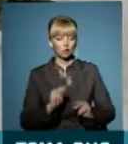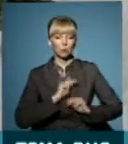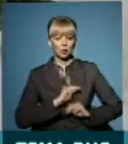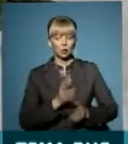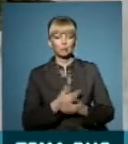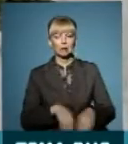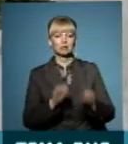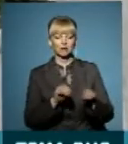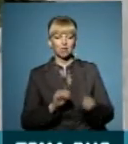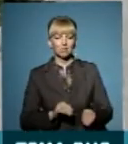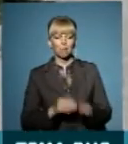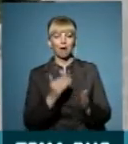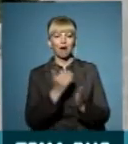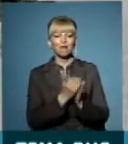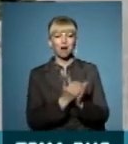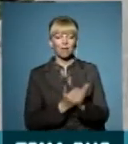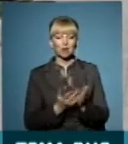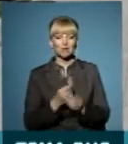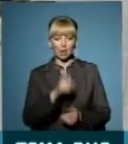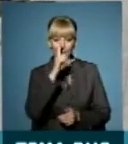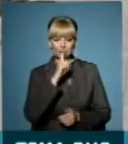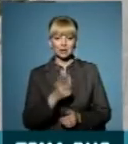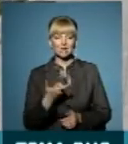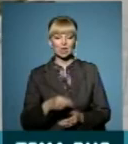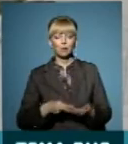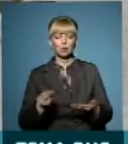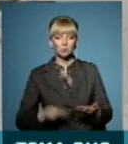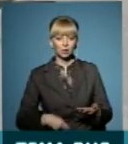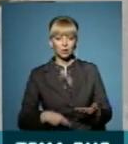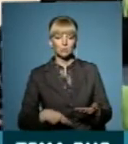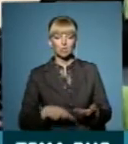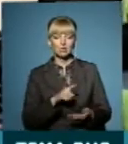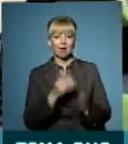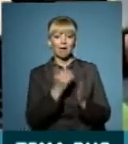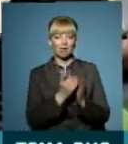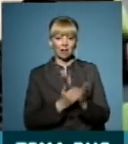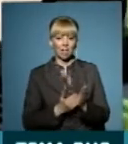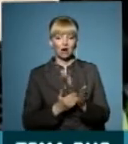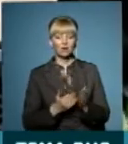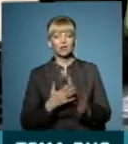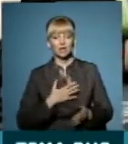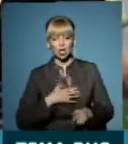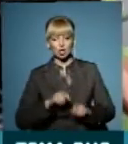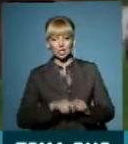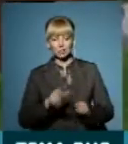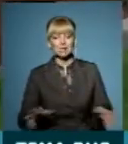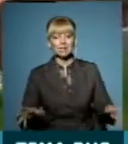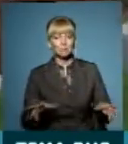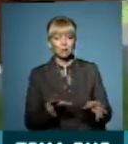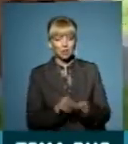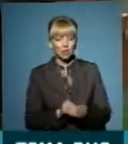ми складаємо графіки на місяць, де підписуються ті графіки. І так, і наші інспектора спільно